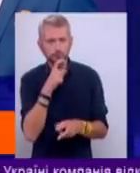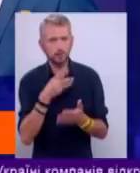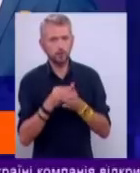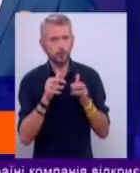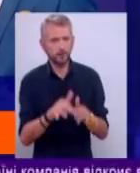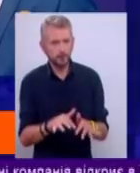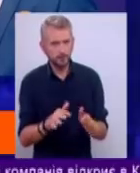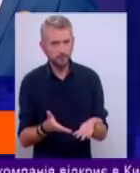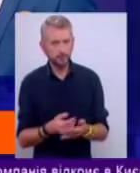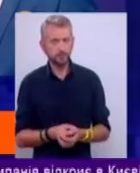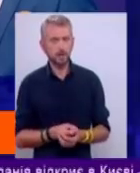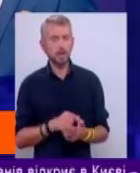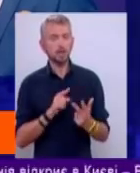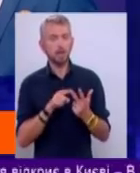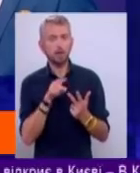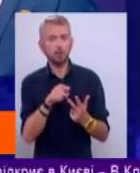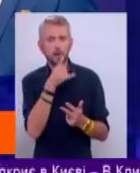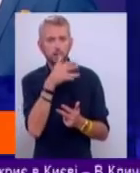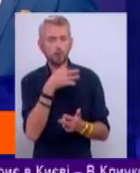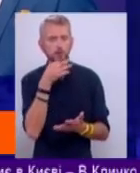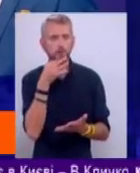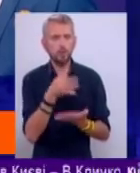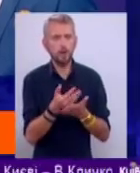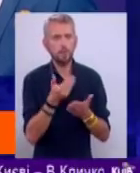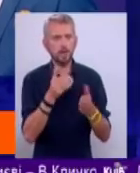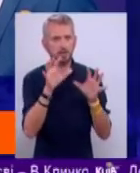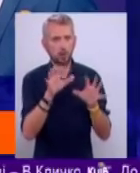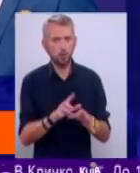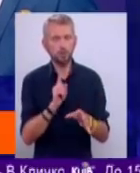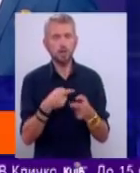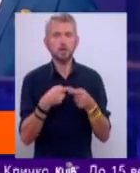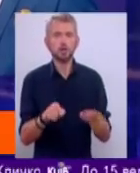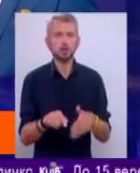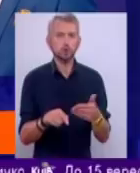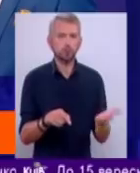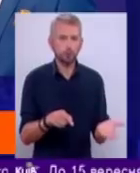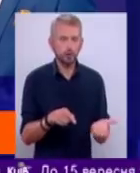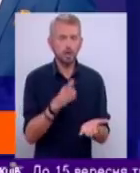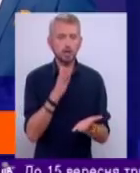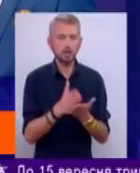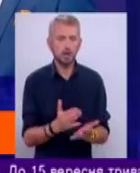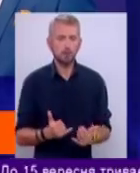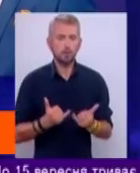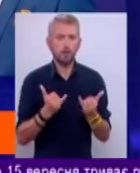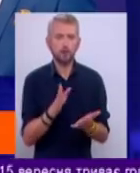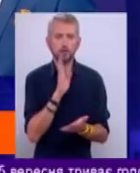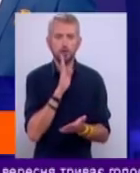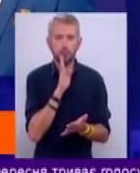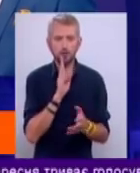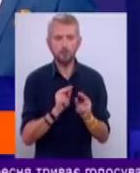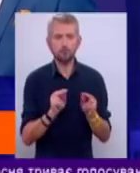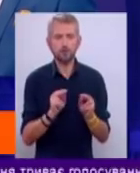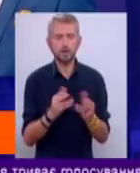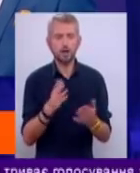дії. Третє, вона не може відповідати перед законом, але з іншої сторони є поважна пані, вчителька,